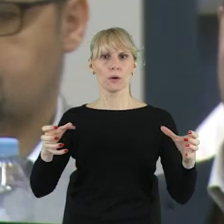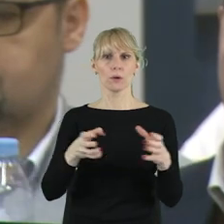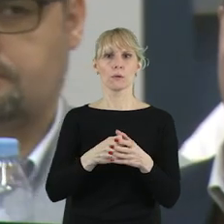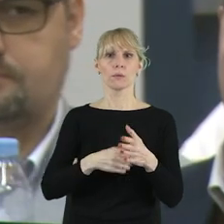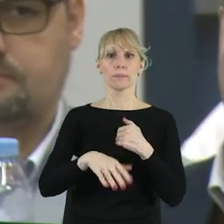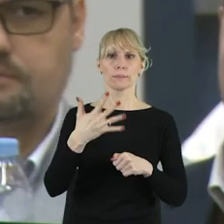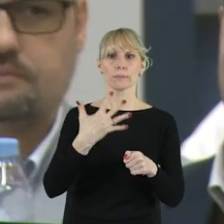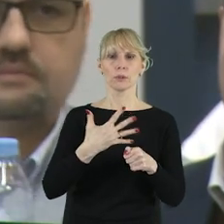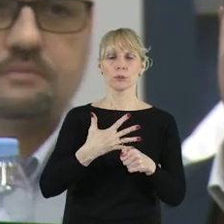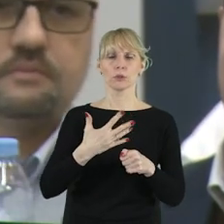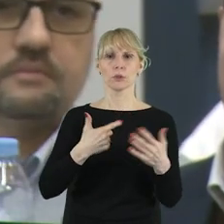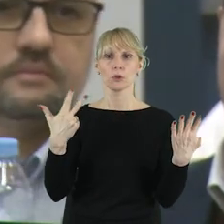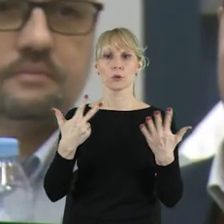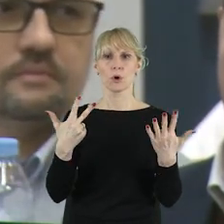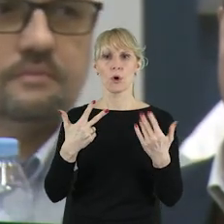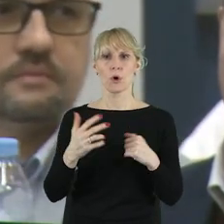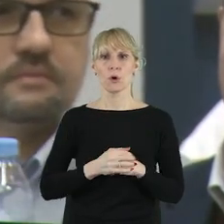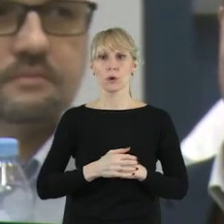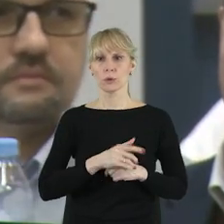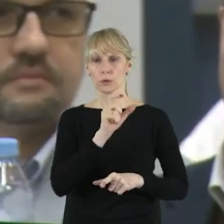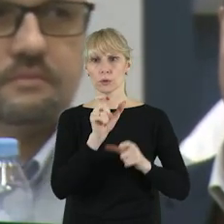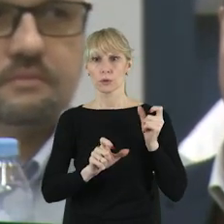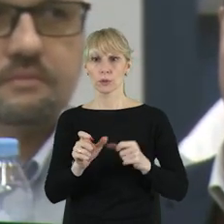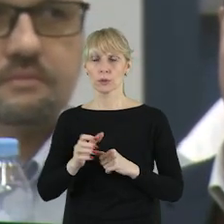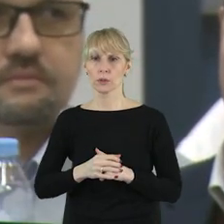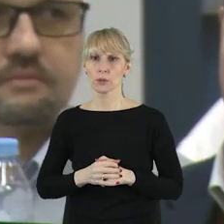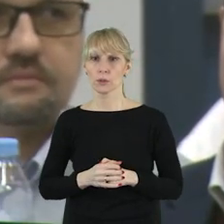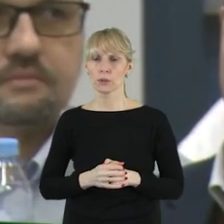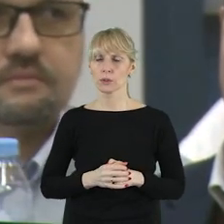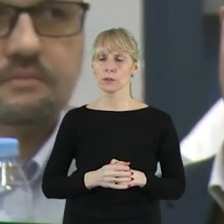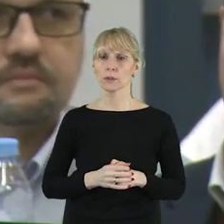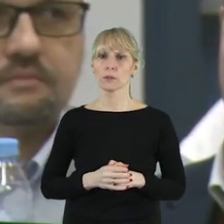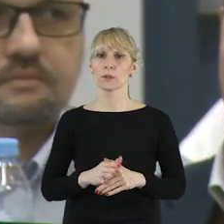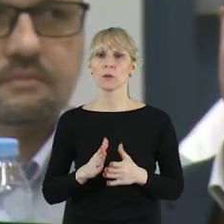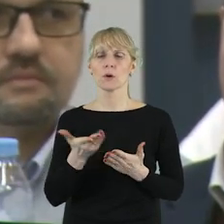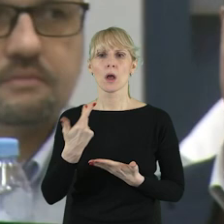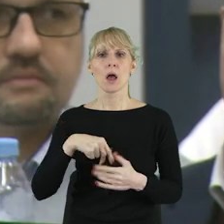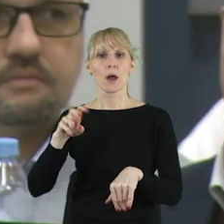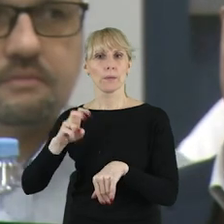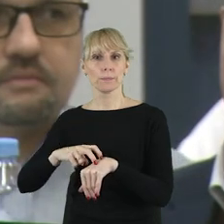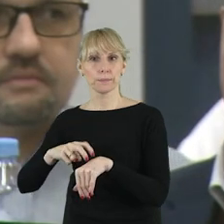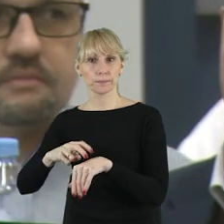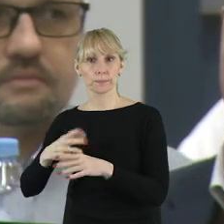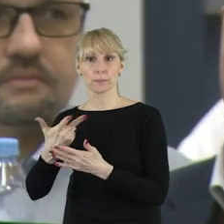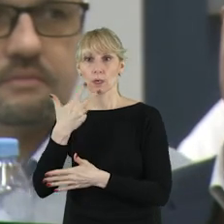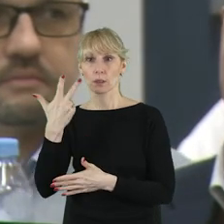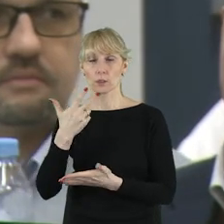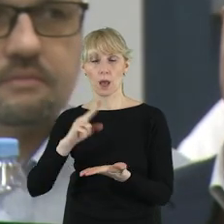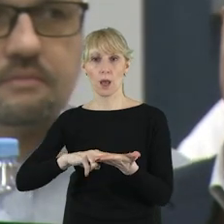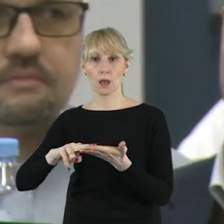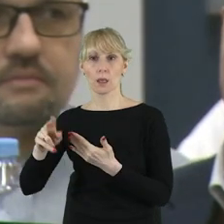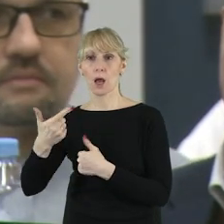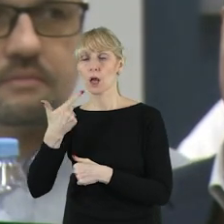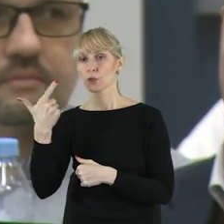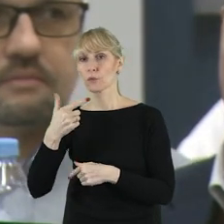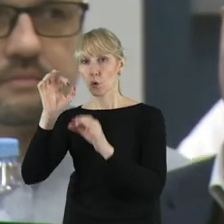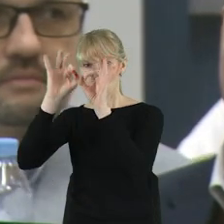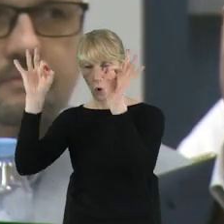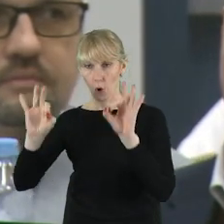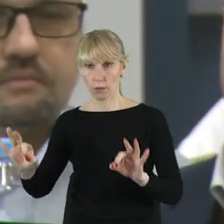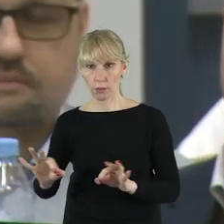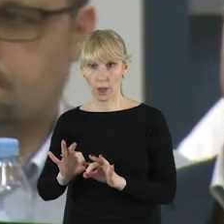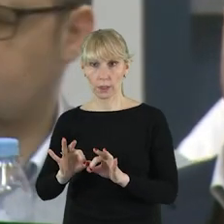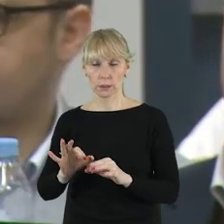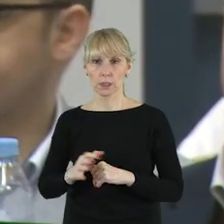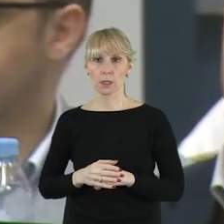jest lekarzy ze specjalizacją 3 na etatach, 2 na kontraktach, bez specjalizacji, w trakcie specjalizacji,